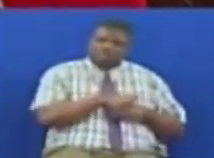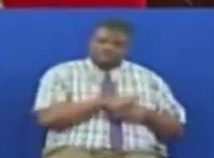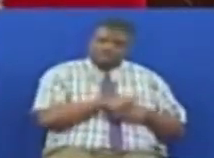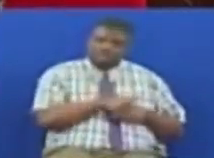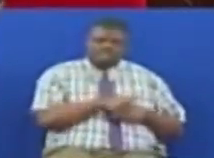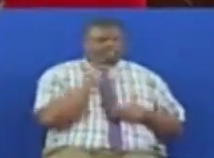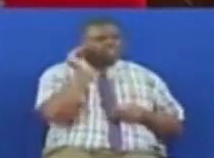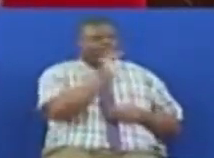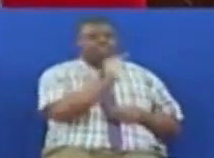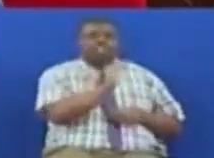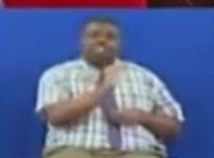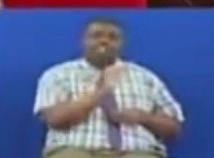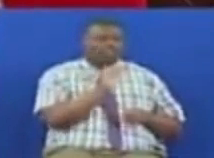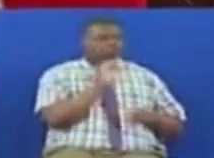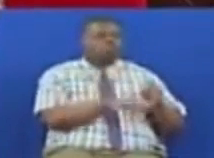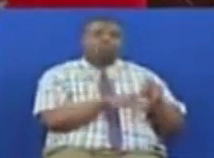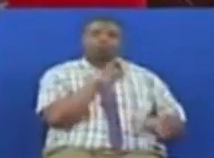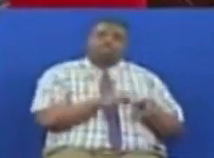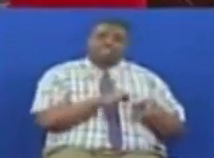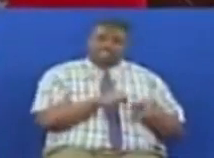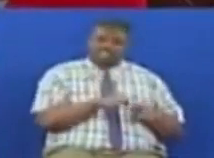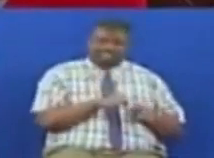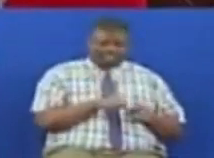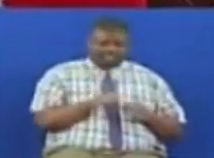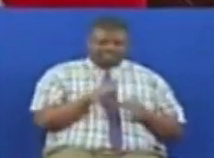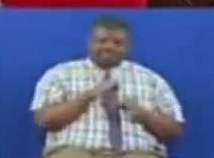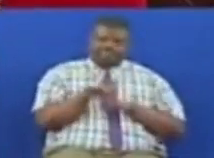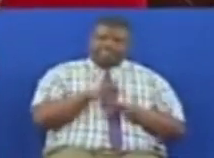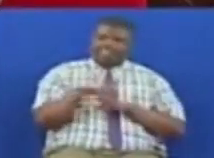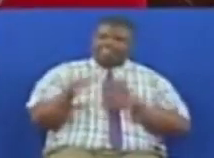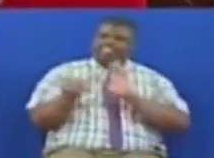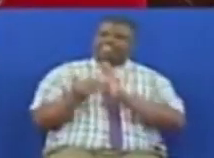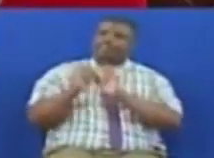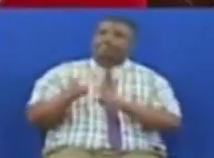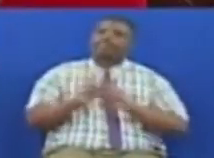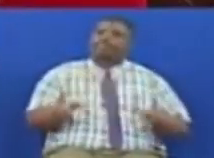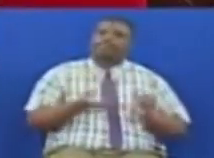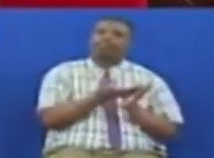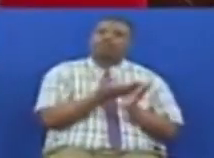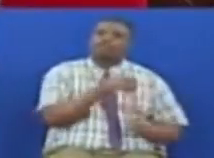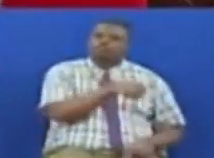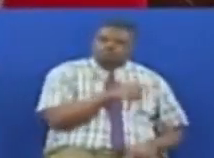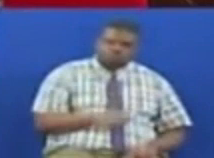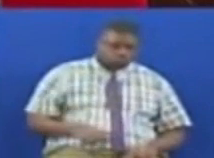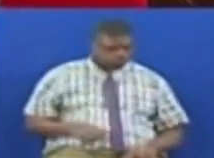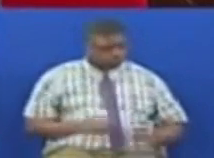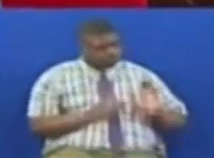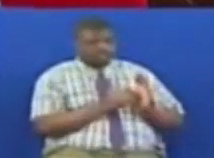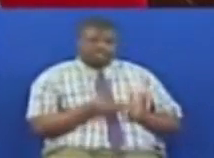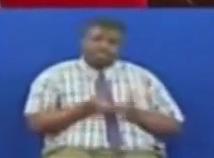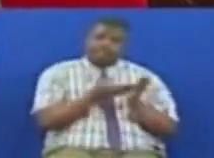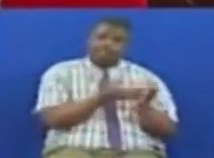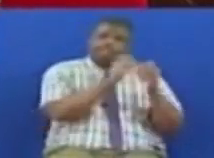hii ya uchaguzi, sasa naomba kuchambua sheria mbalimbali zilizoletwa katika mswada huu. Baadhi ya sheria ambazo zimeletwa kwa